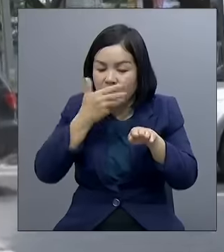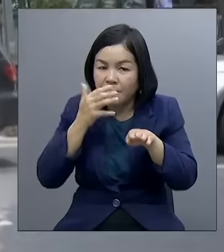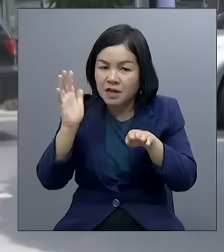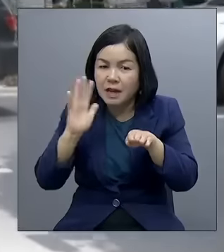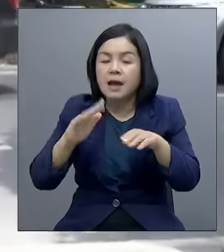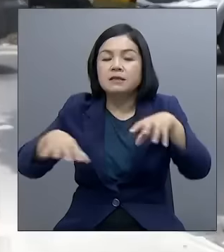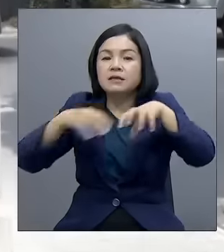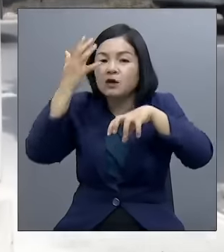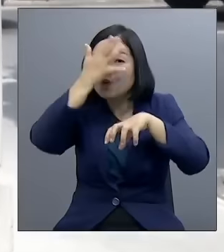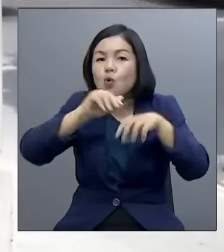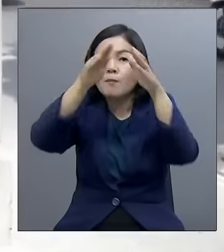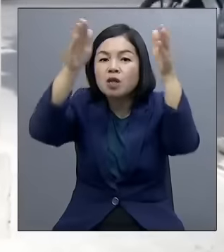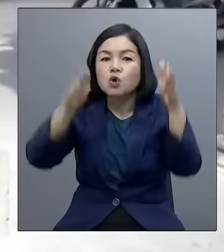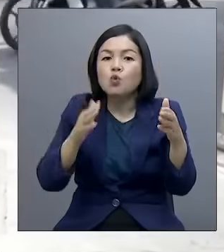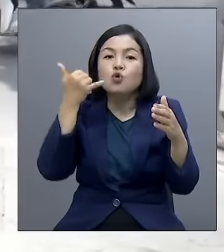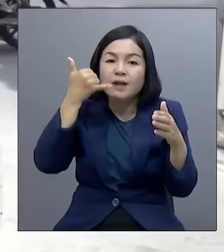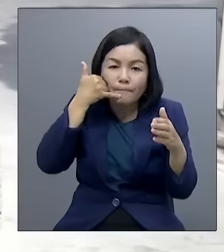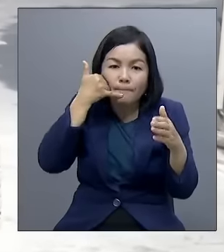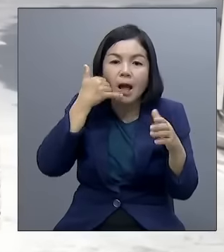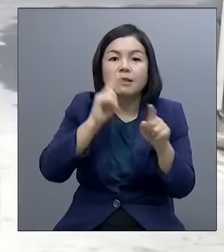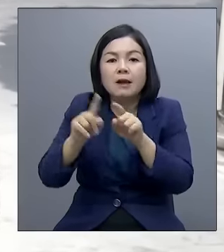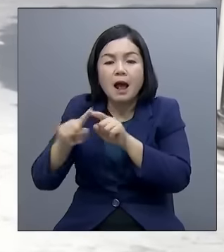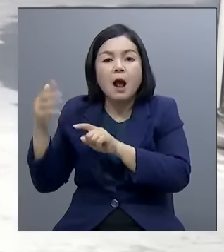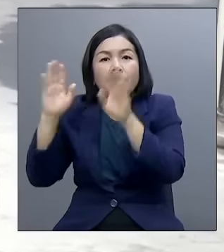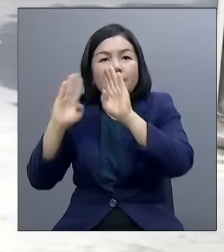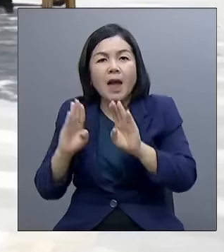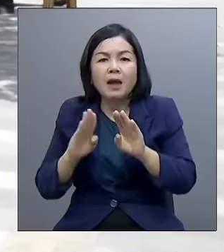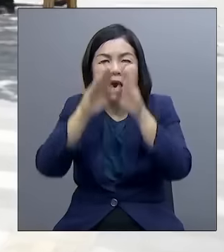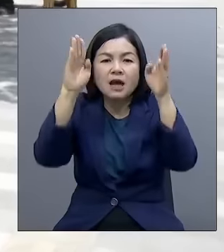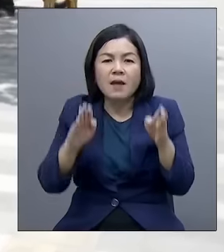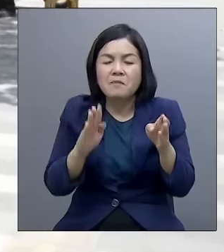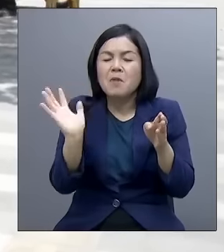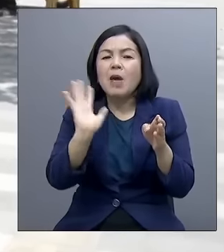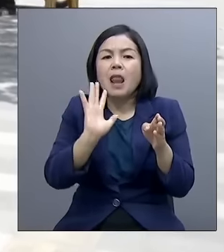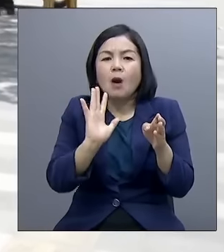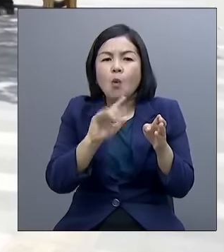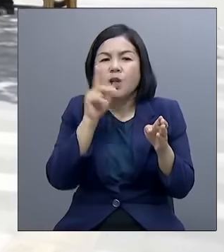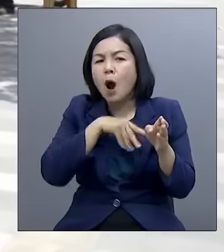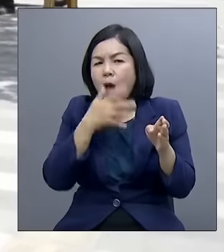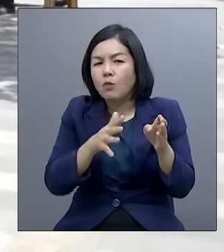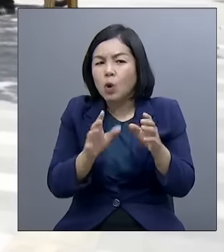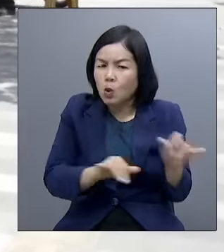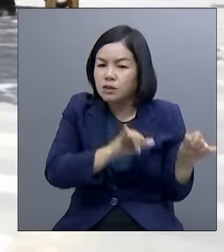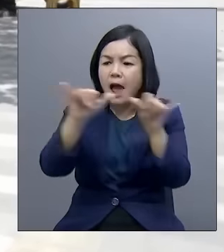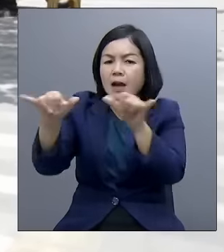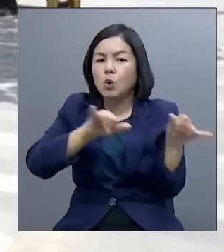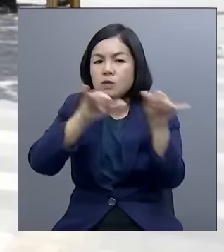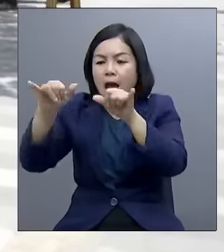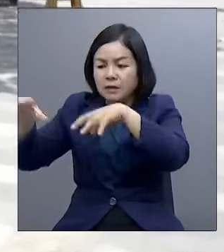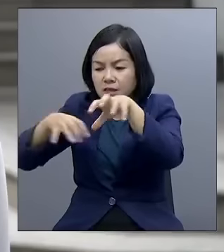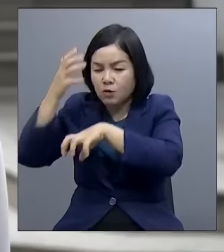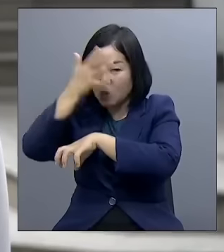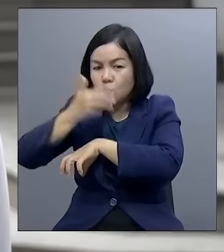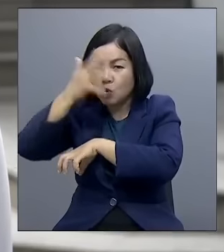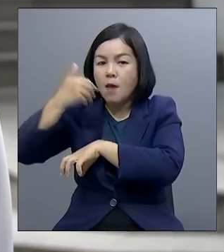ยอย่างเช่นตู้สื่อสารต่างๆก็คืออันไหนไม่ใช้อันไหนที่ขวางทางเดินก็คือต้องย้ายให้ไปอยู่ในจุดที่เหมาะสมต